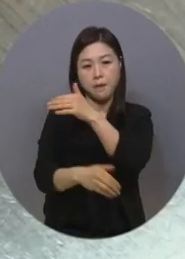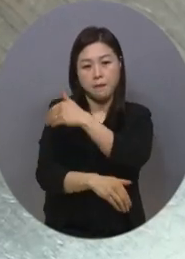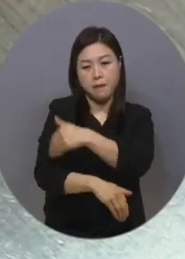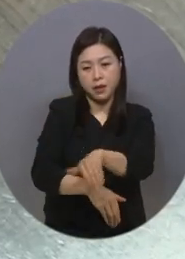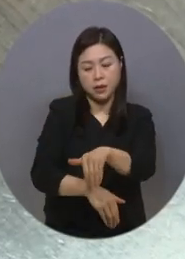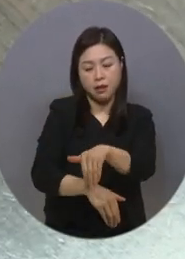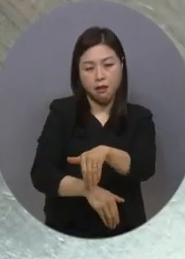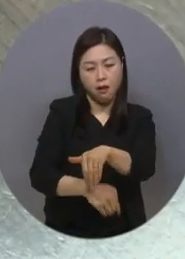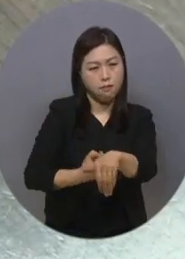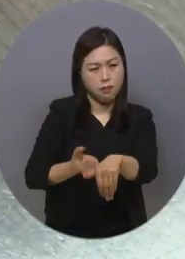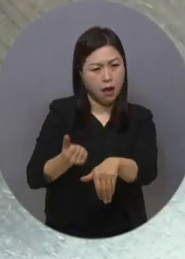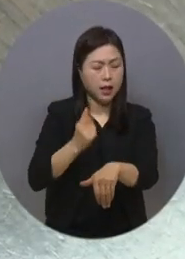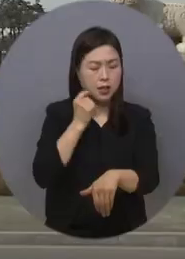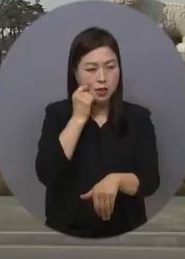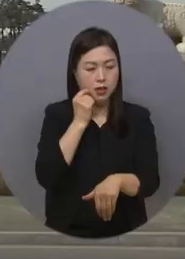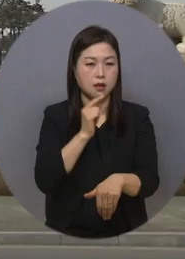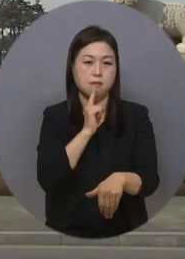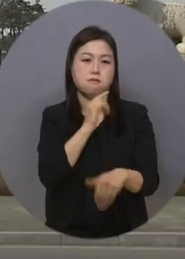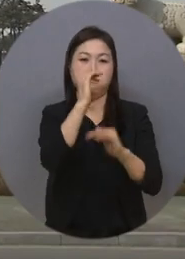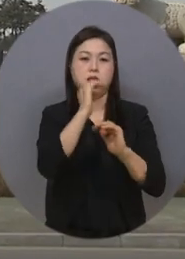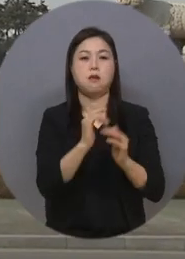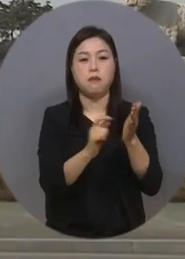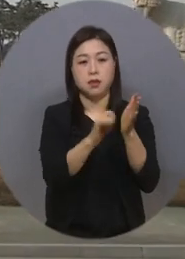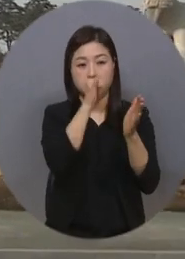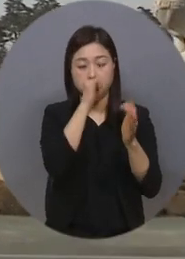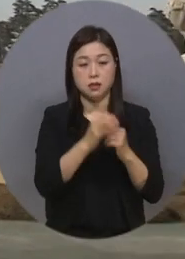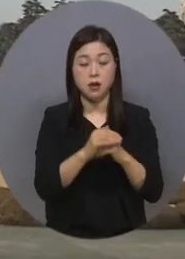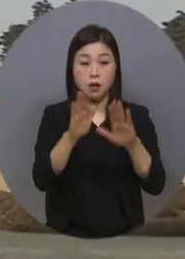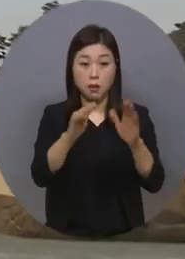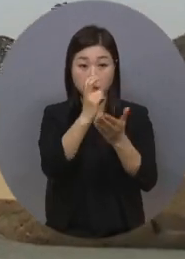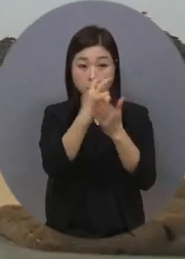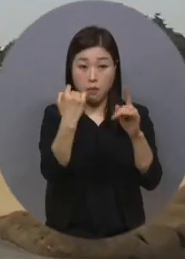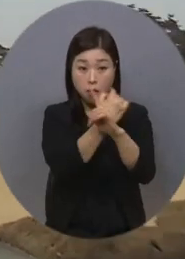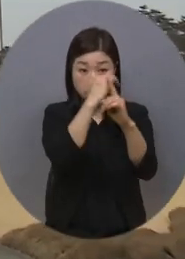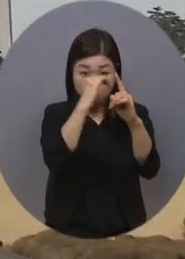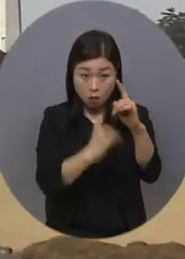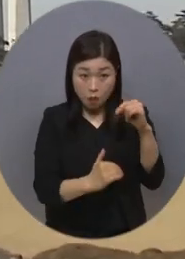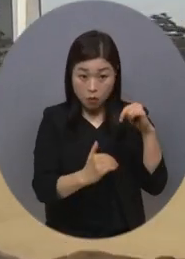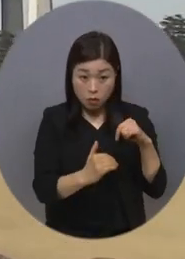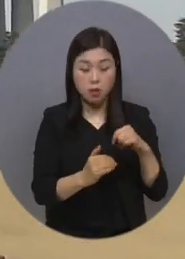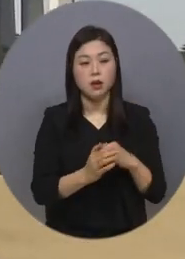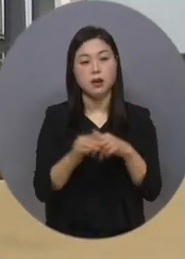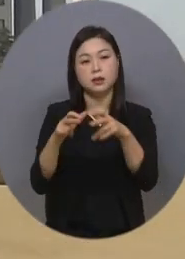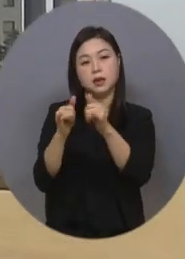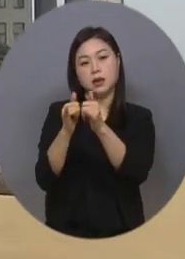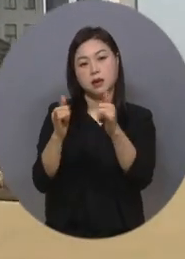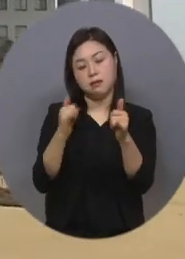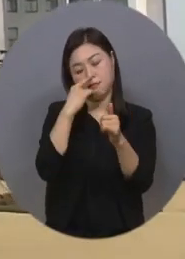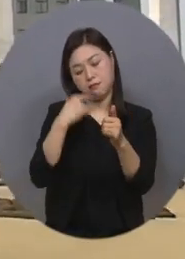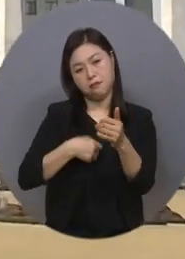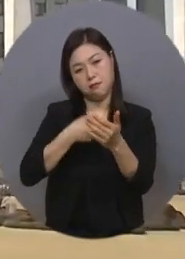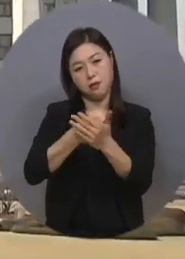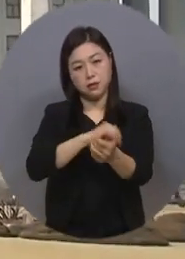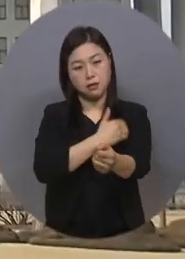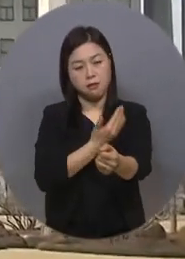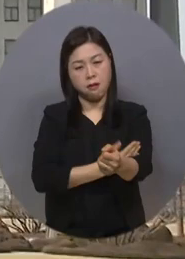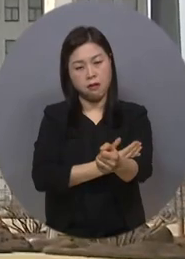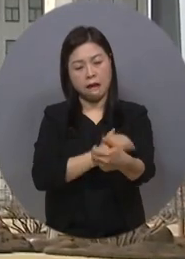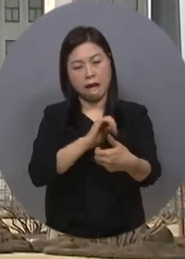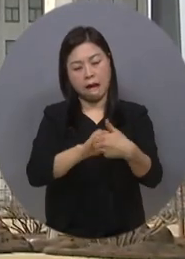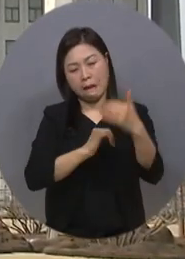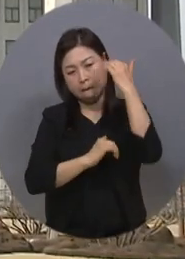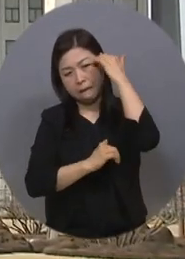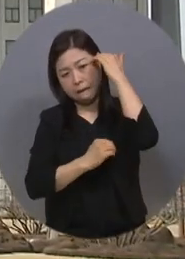된다는 점도 명시했습니다 이번 개정안에 대해 김상희 의원은 장애인들이 자기결정권에 제약받지 않으면서